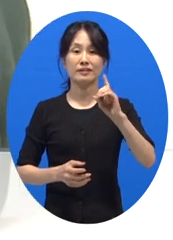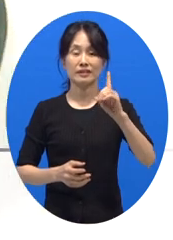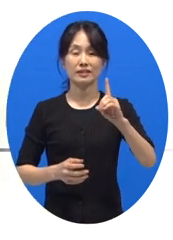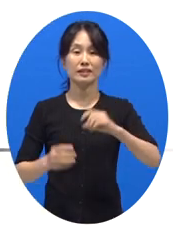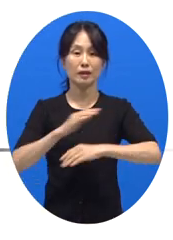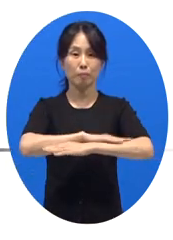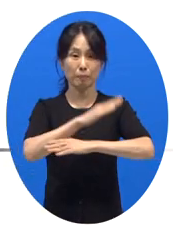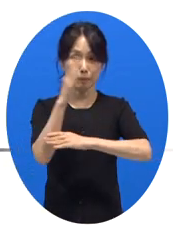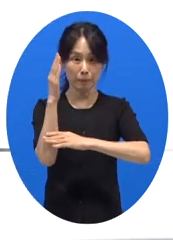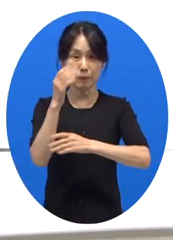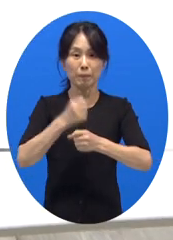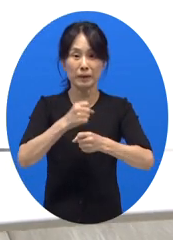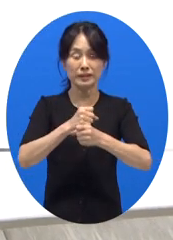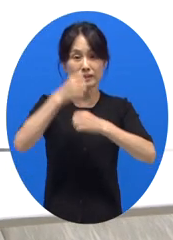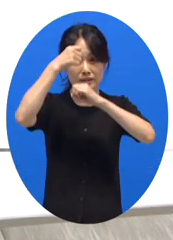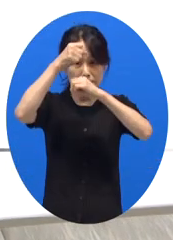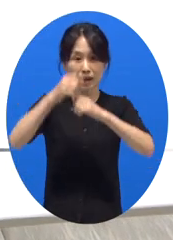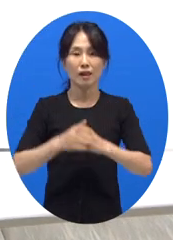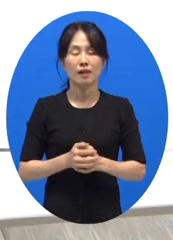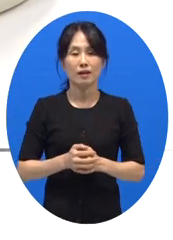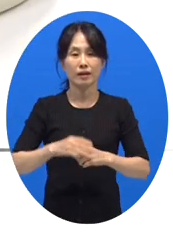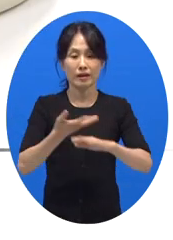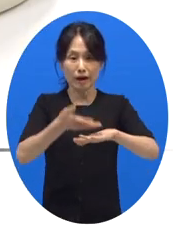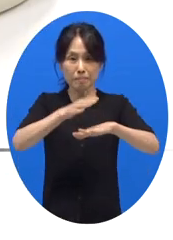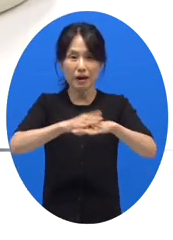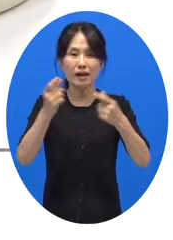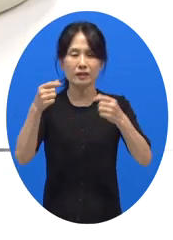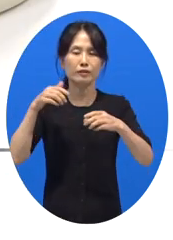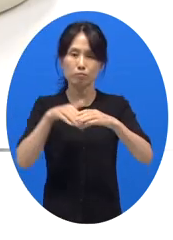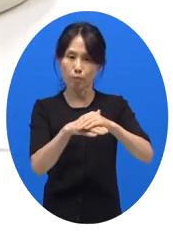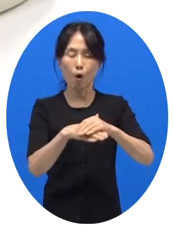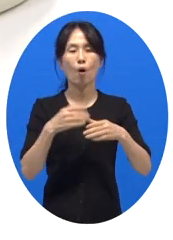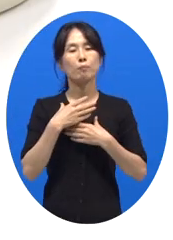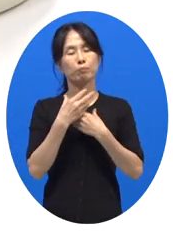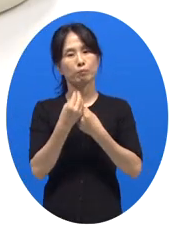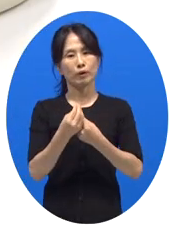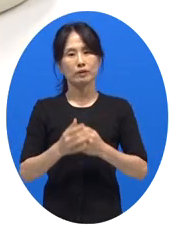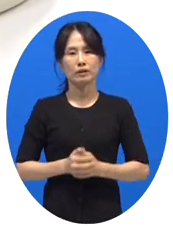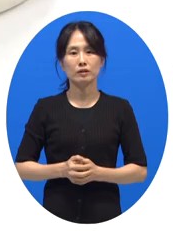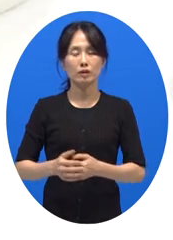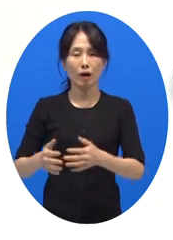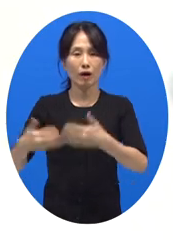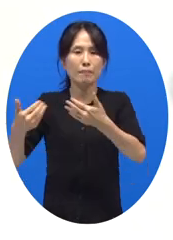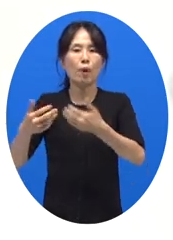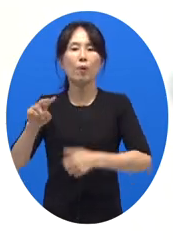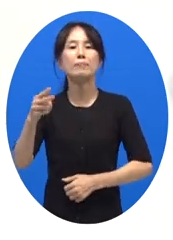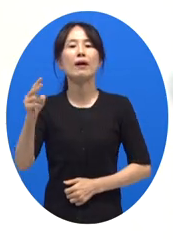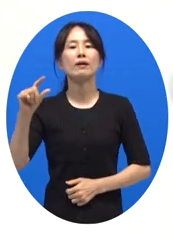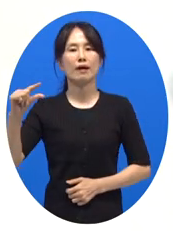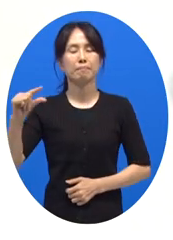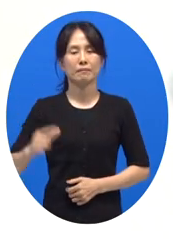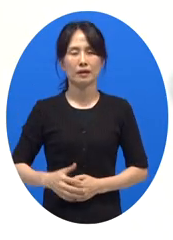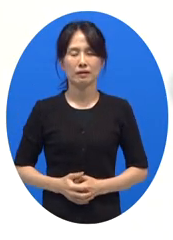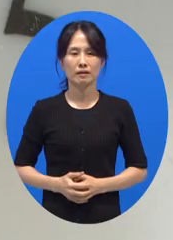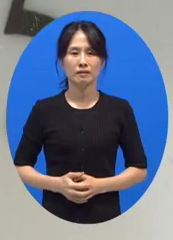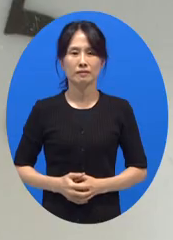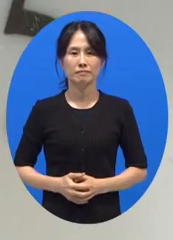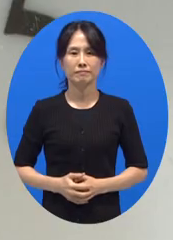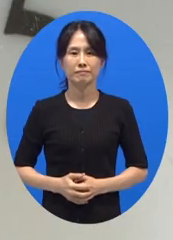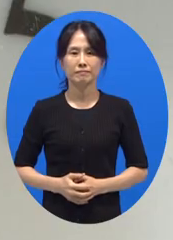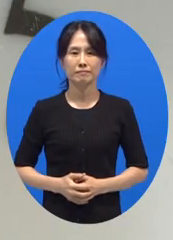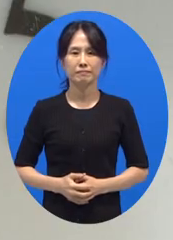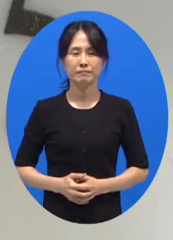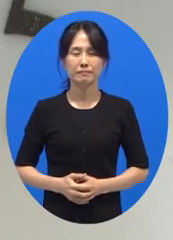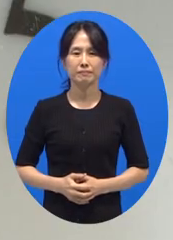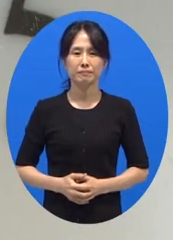3D 니트 공법으로 만든 플랫 슈즈입니다. 양말을 신는 것처럼 발이 편안하고 무게가 200g 남짓밖에 되지 않을